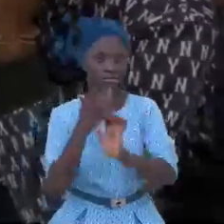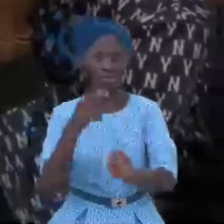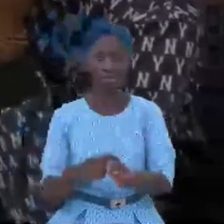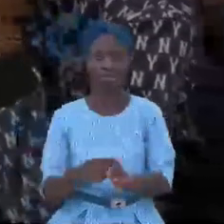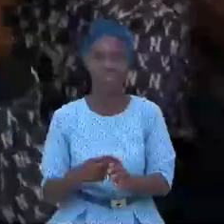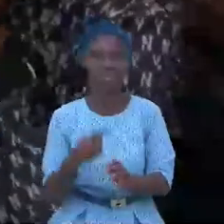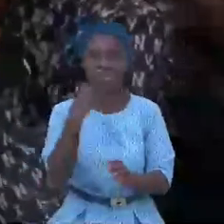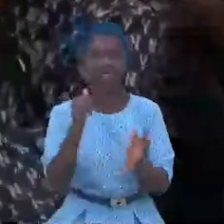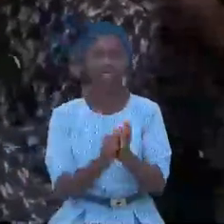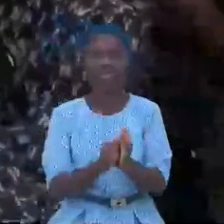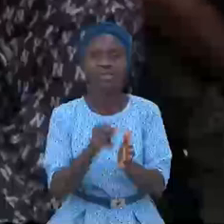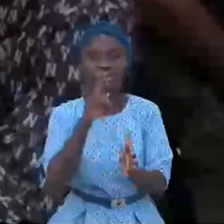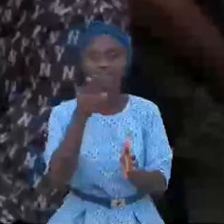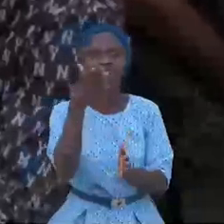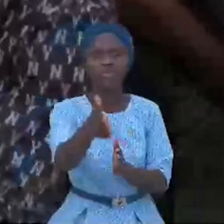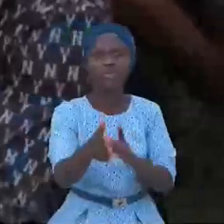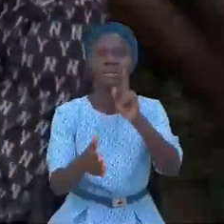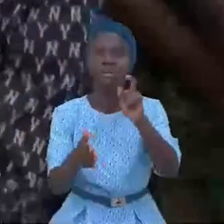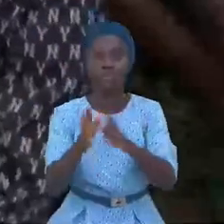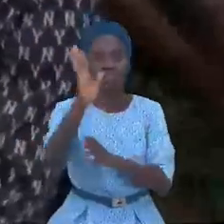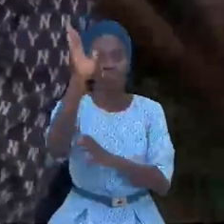C'est qui? J'ai dit c'est qui?